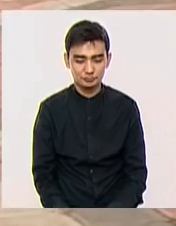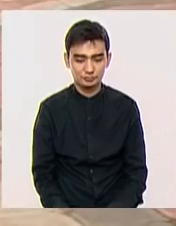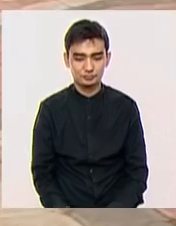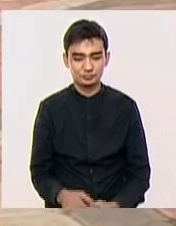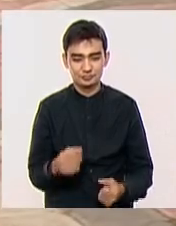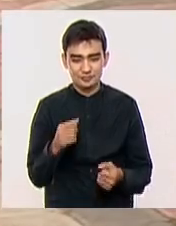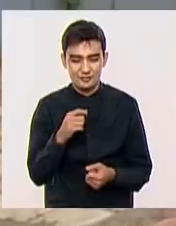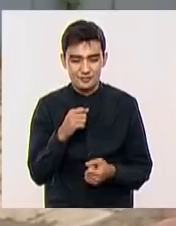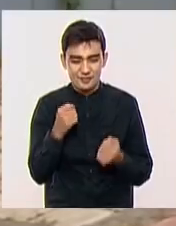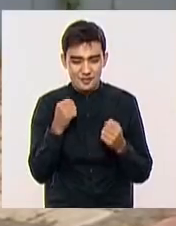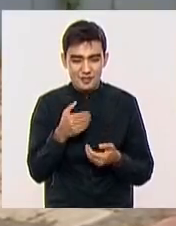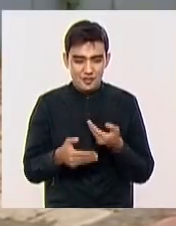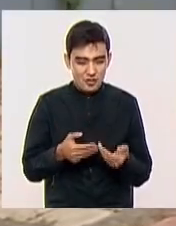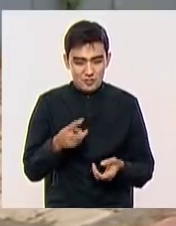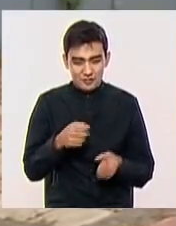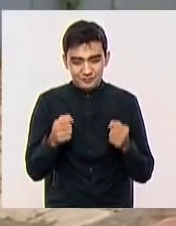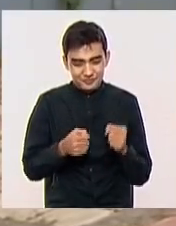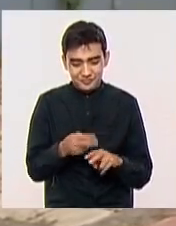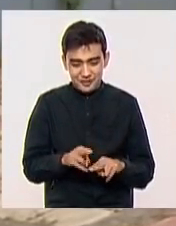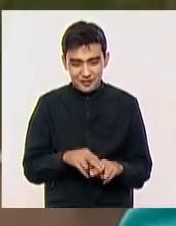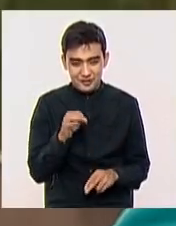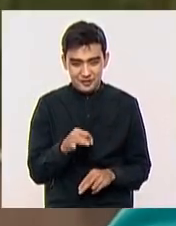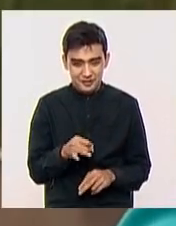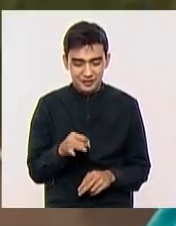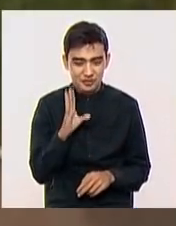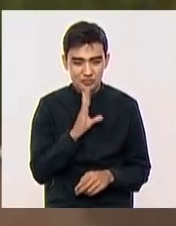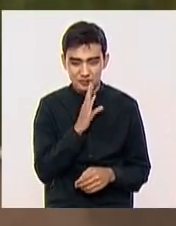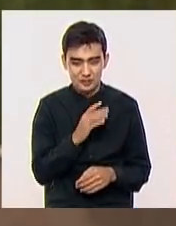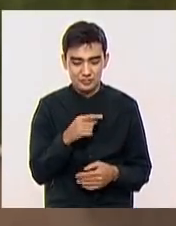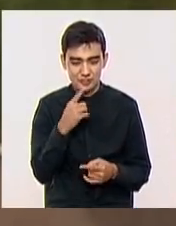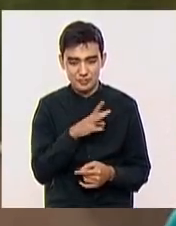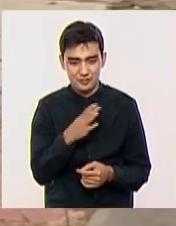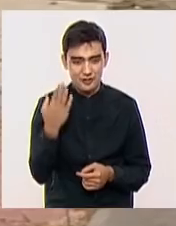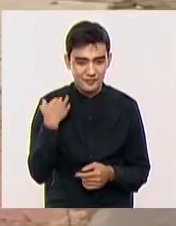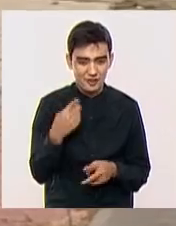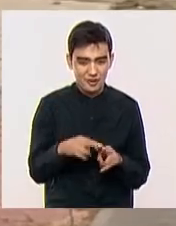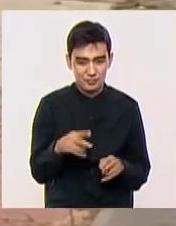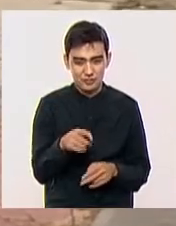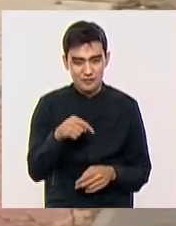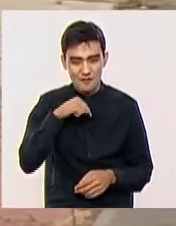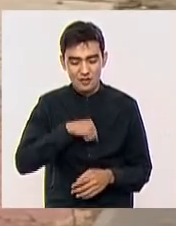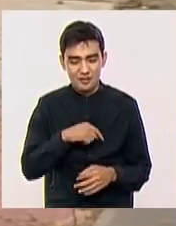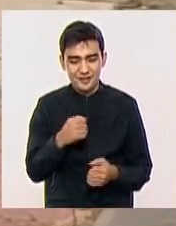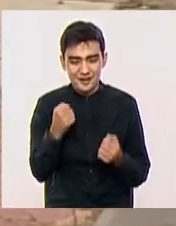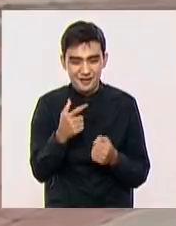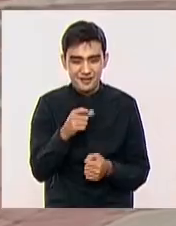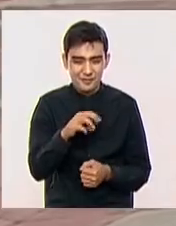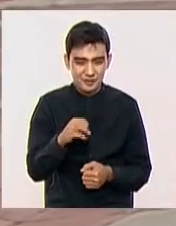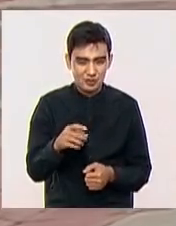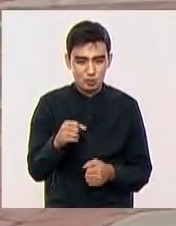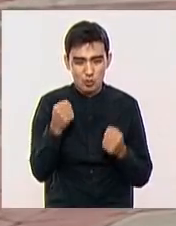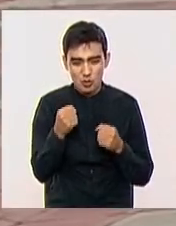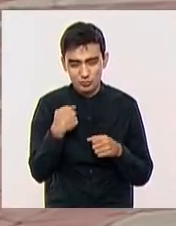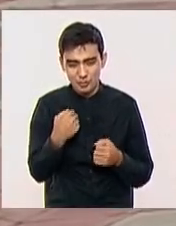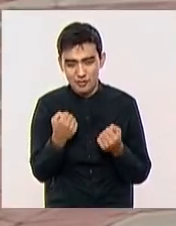Скандинавская ходьба круто изменила жизнь пенсионерки Ольги Кириченко. Женщина признается, что раньше, кроме утренней гимнастики, никаким видом спорта